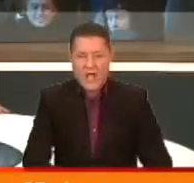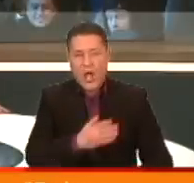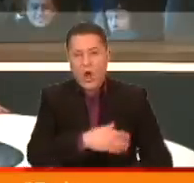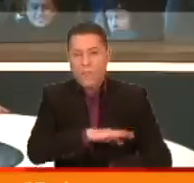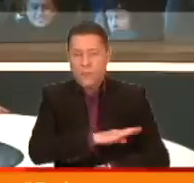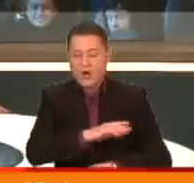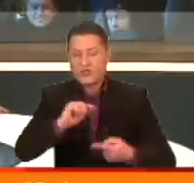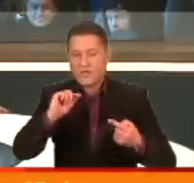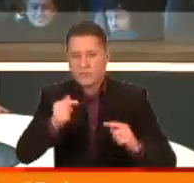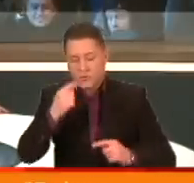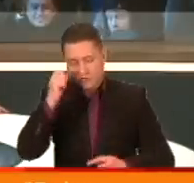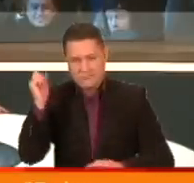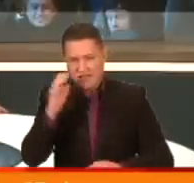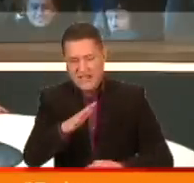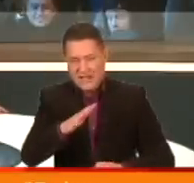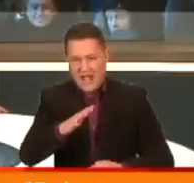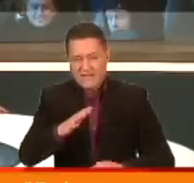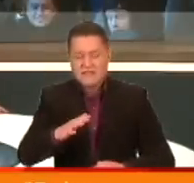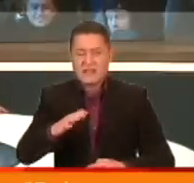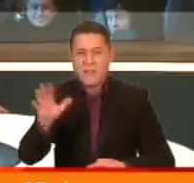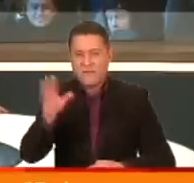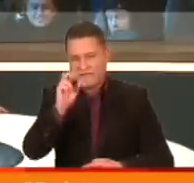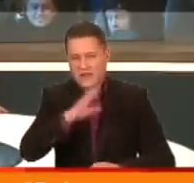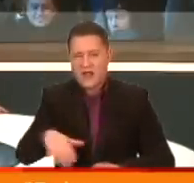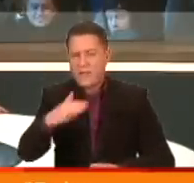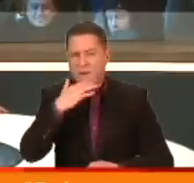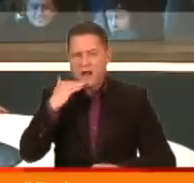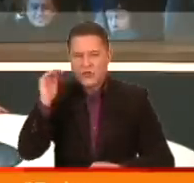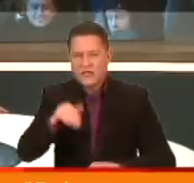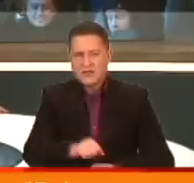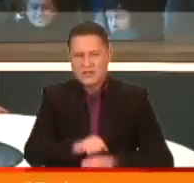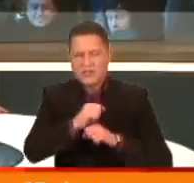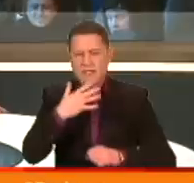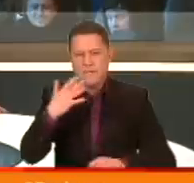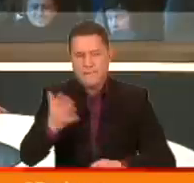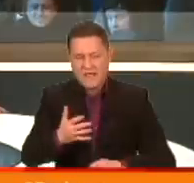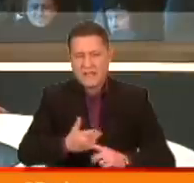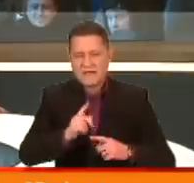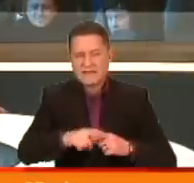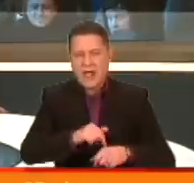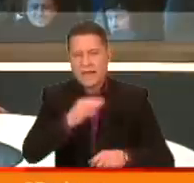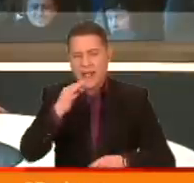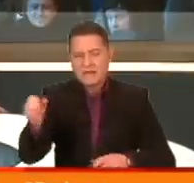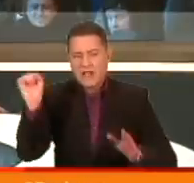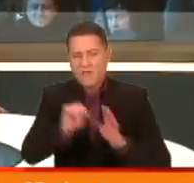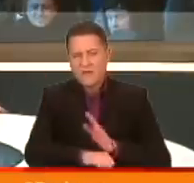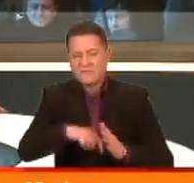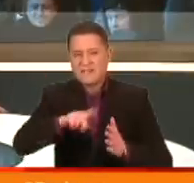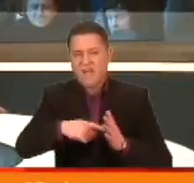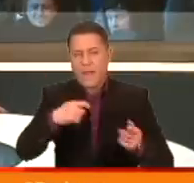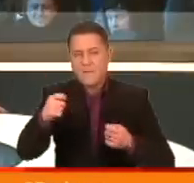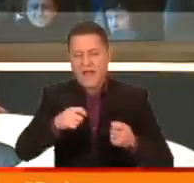Польща проти ненависті. По всій країні пройшли багатотисячні мітинги. Це реакція на вбивство мера Гданська